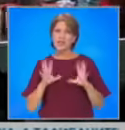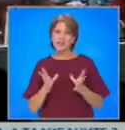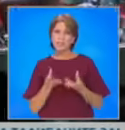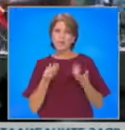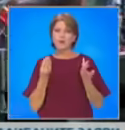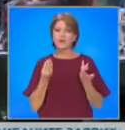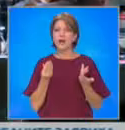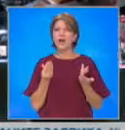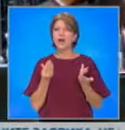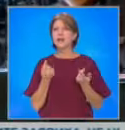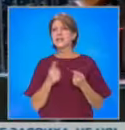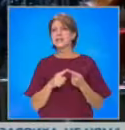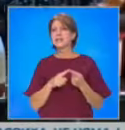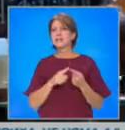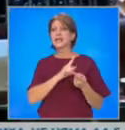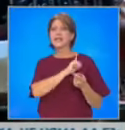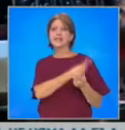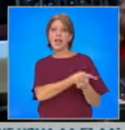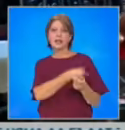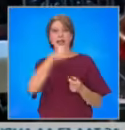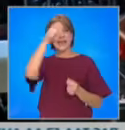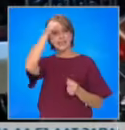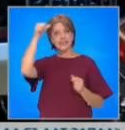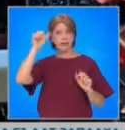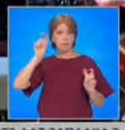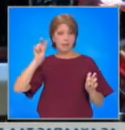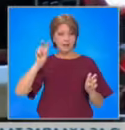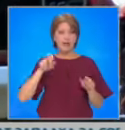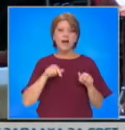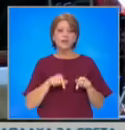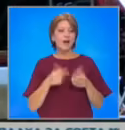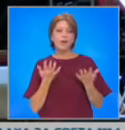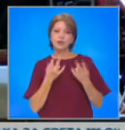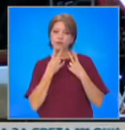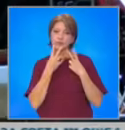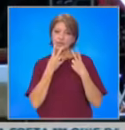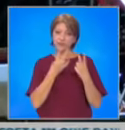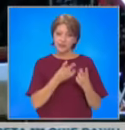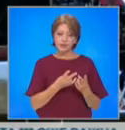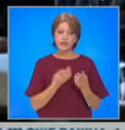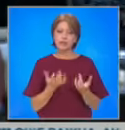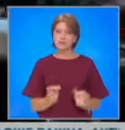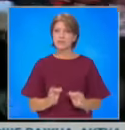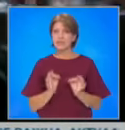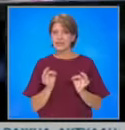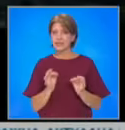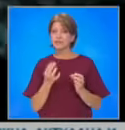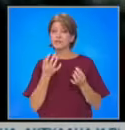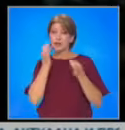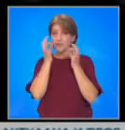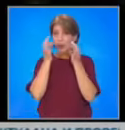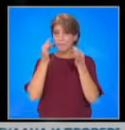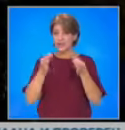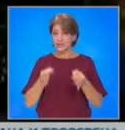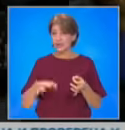от силата на съдбата. Това, което ще видите тази вечер, със сигурност ще впечатли